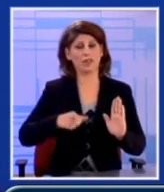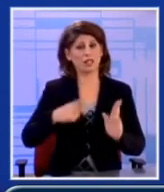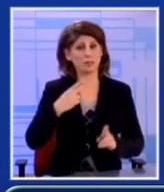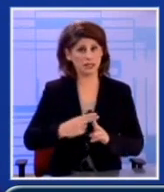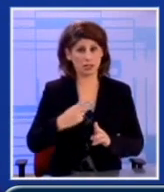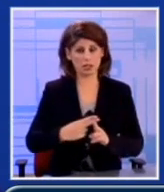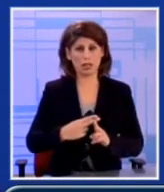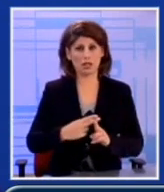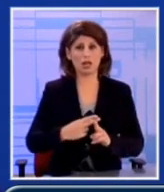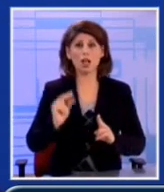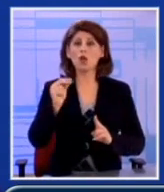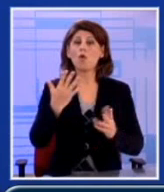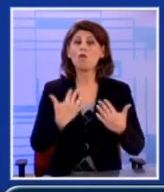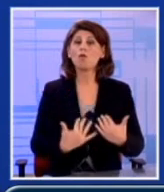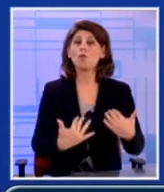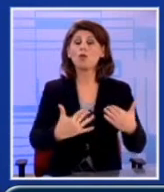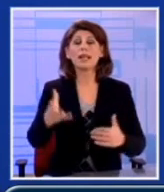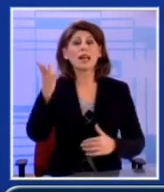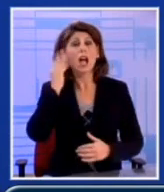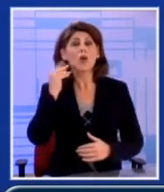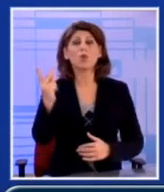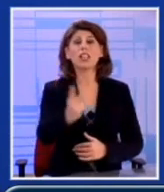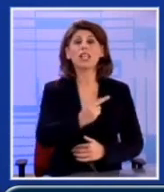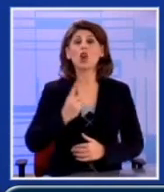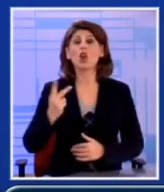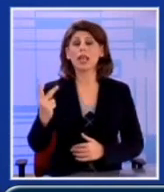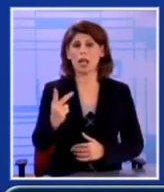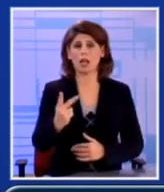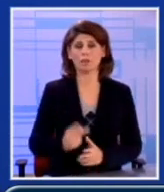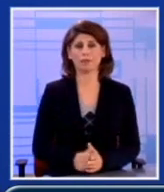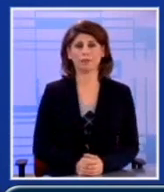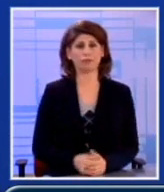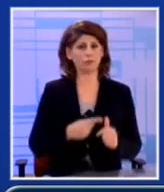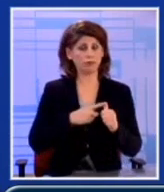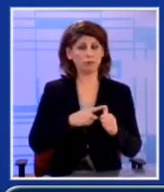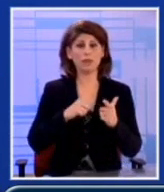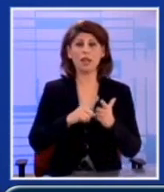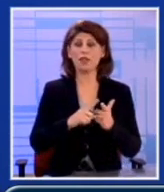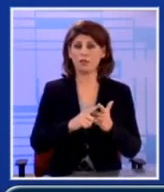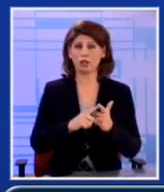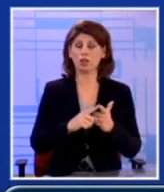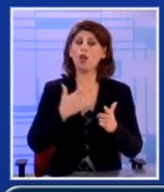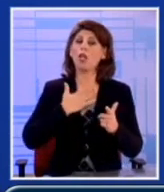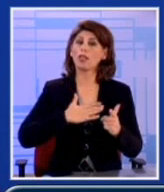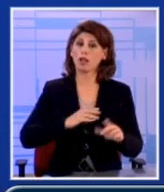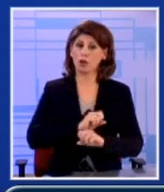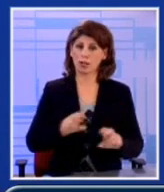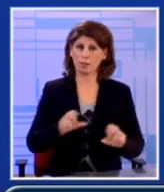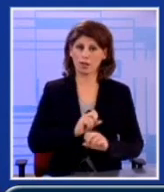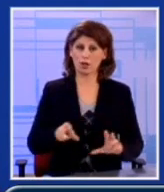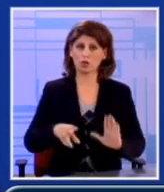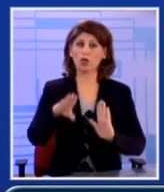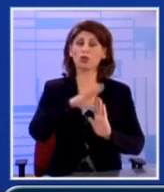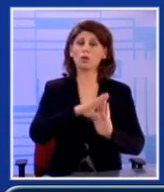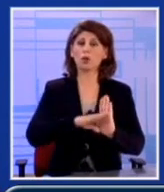σημασία η Βουλή να ακούει την κοινωνία. Και επίσης θα ήθελα να σας ενημερώσω για το